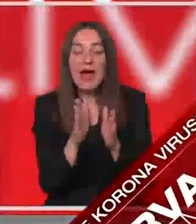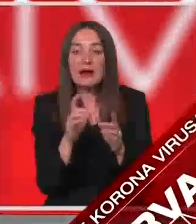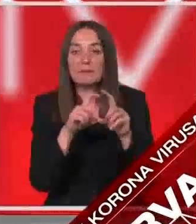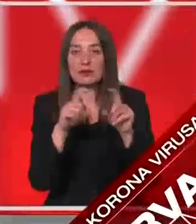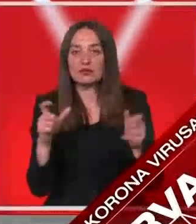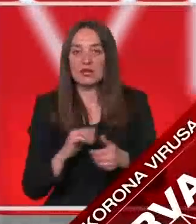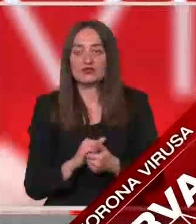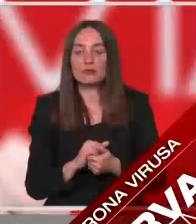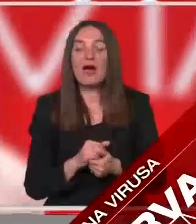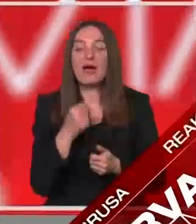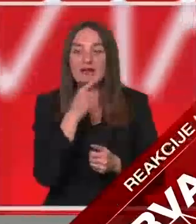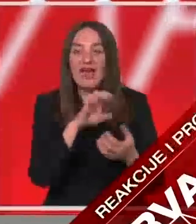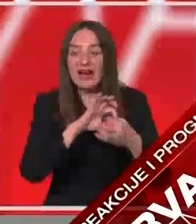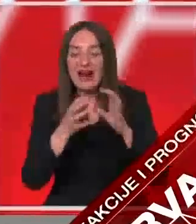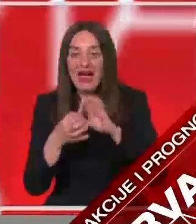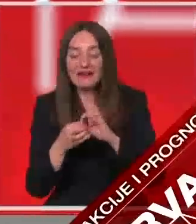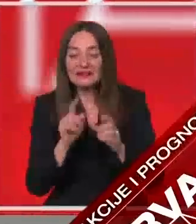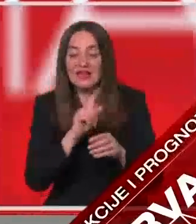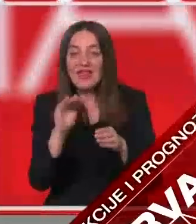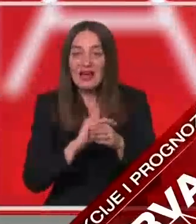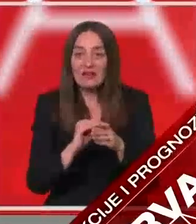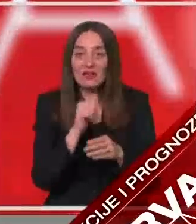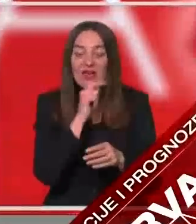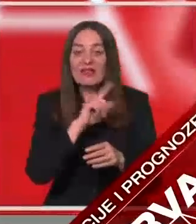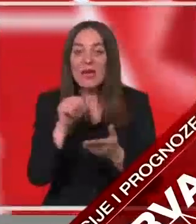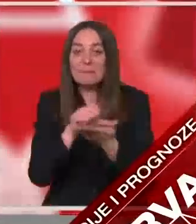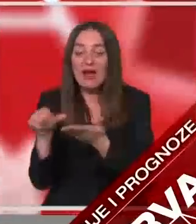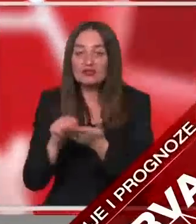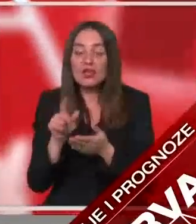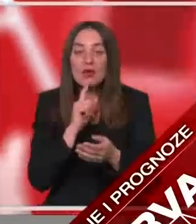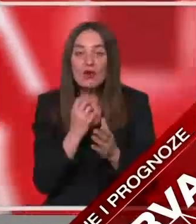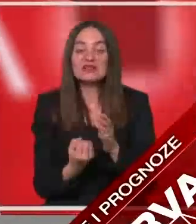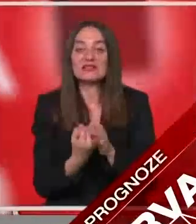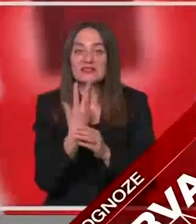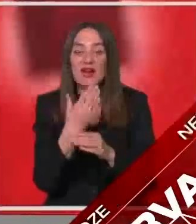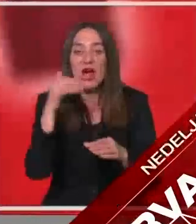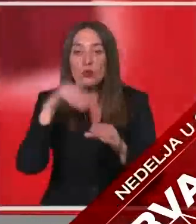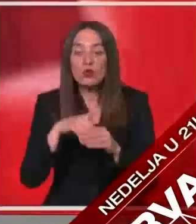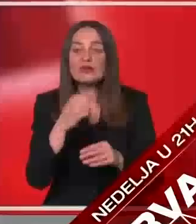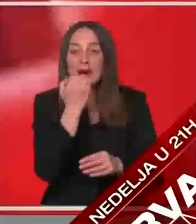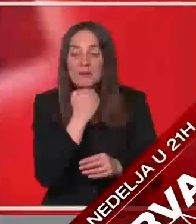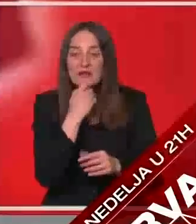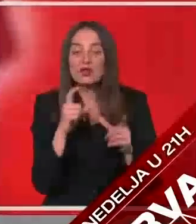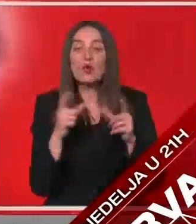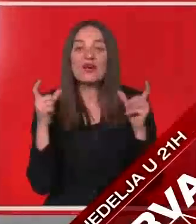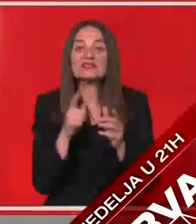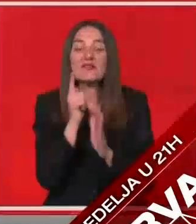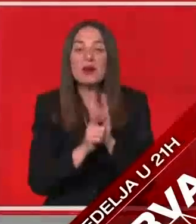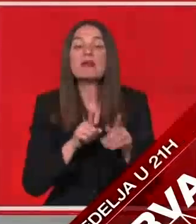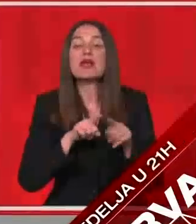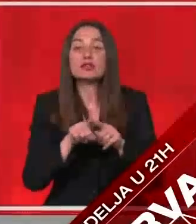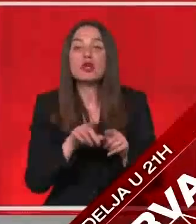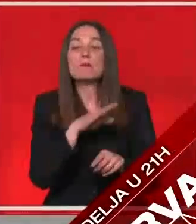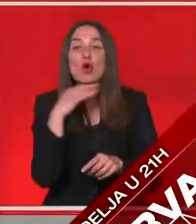preduzećima. Jer taj lanac nelikvidnosti ili lanac neplaćanja koji se stvara unutar privrede u kriznim vremenima je također